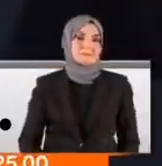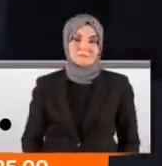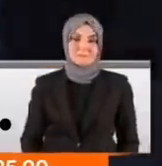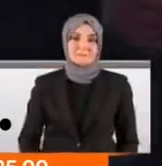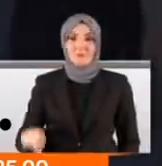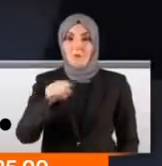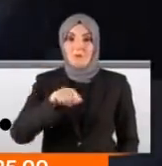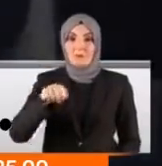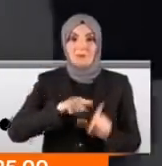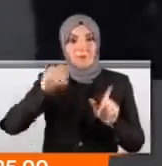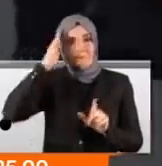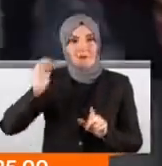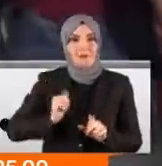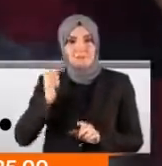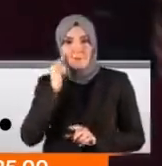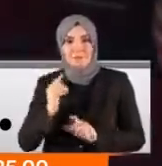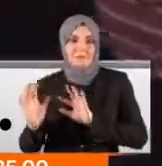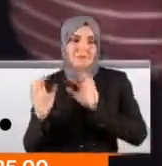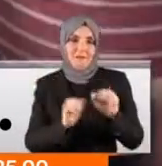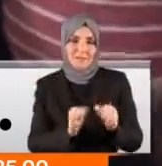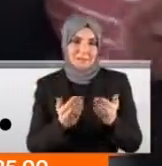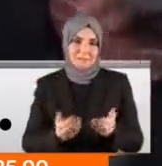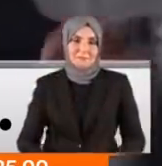onlarda jandarmadan kaçamadı